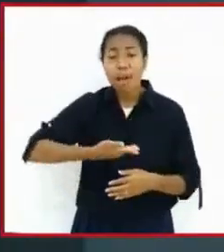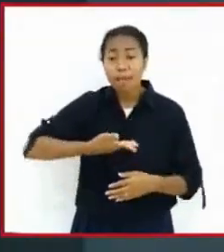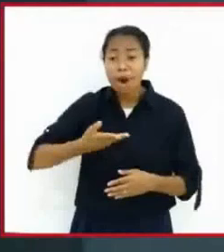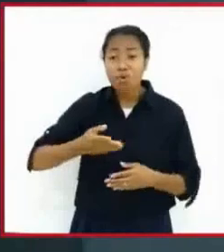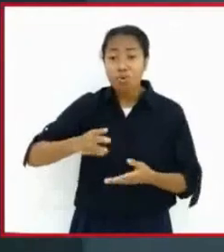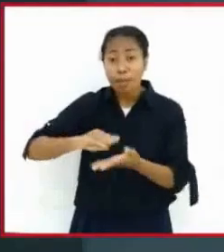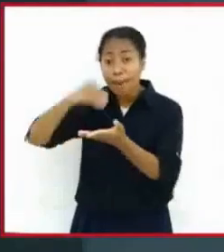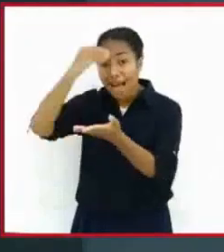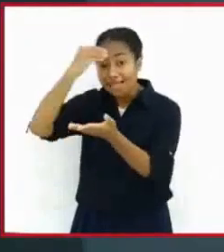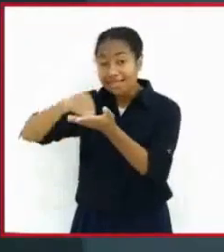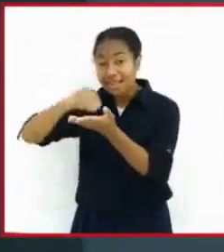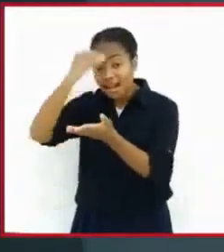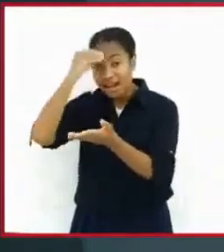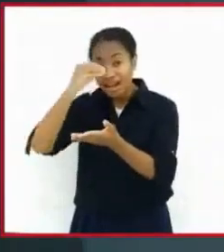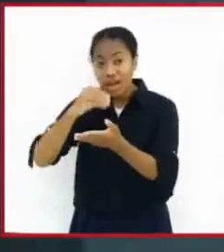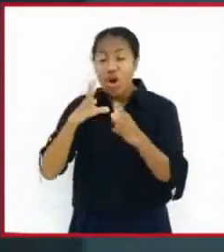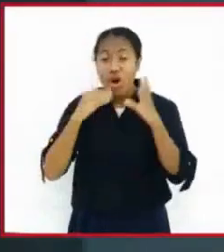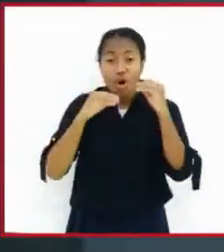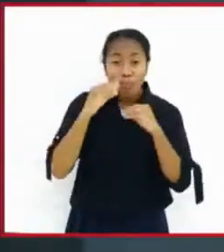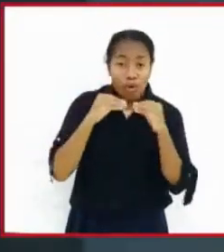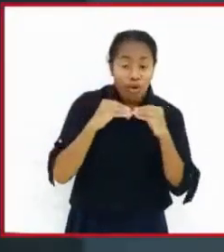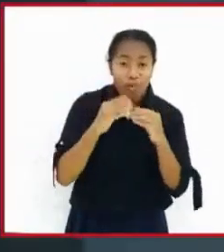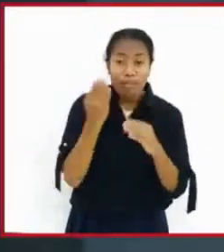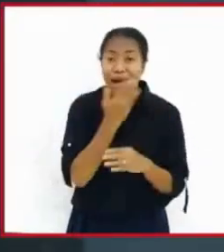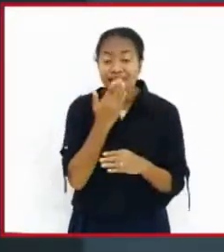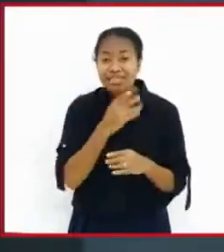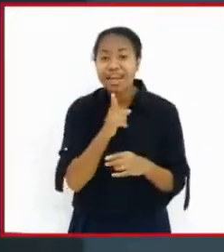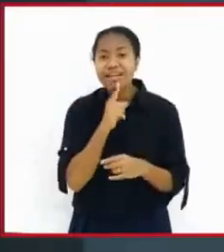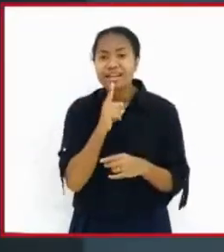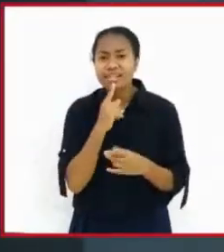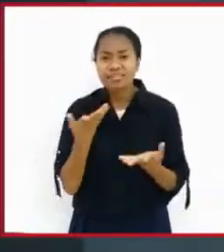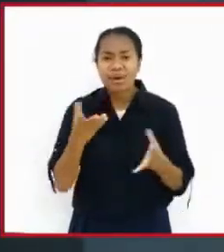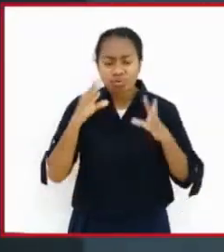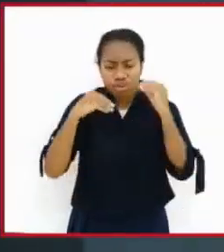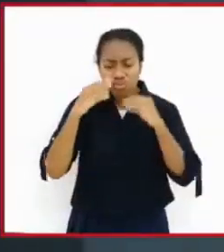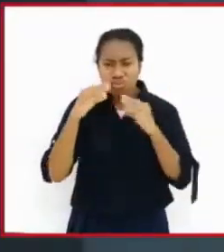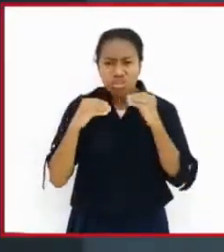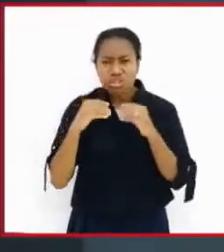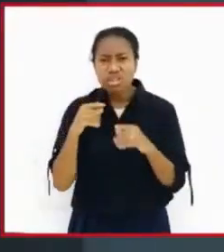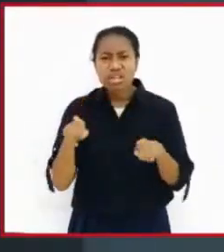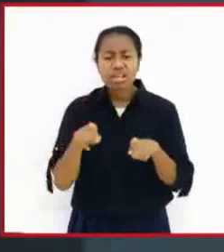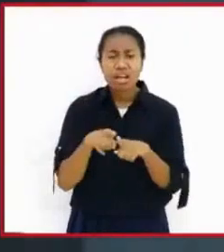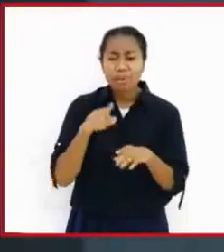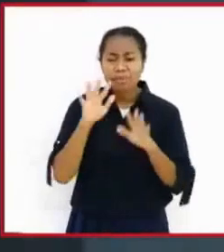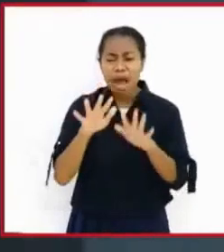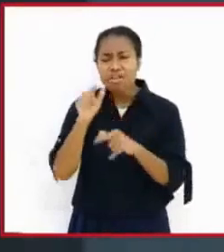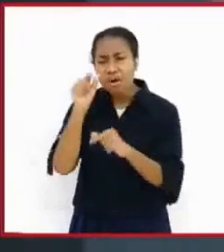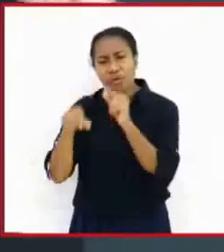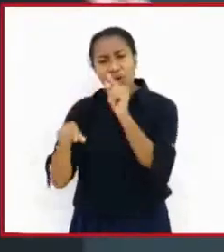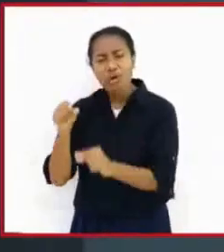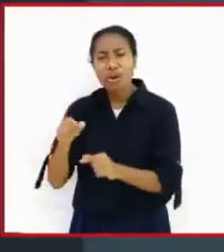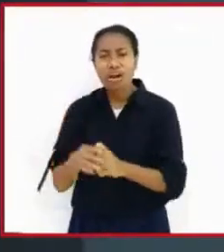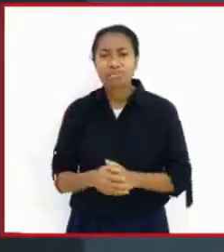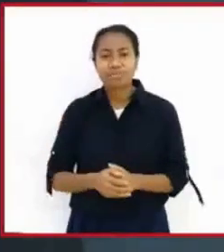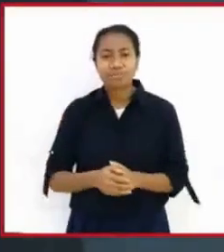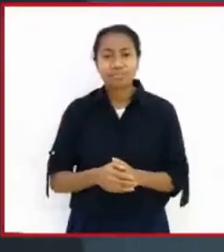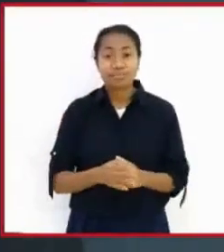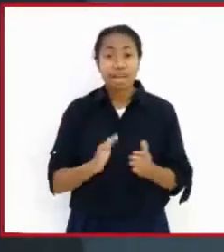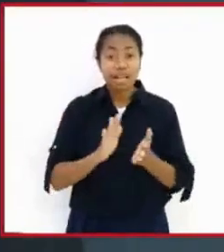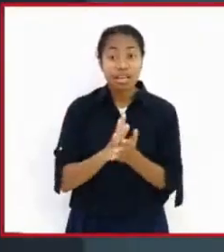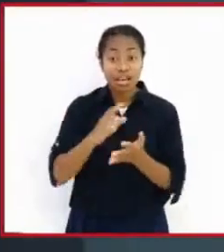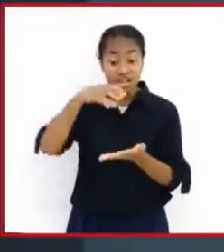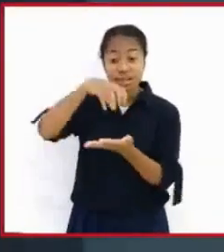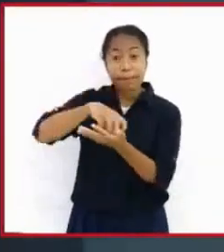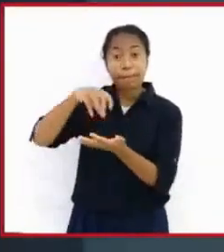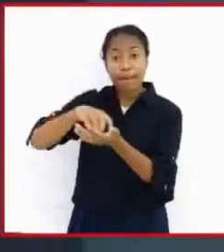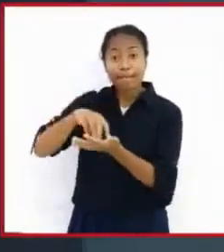bahasa Inggris berbicara bahasa Inggris dan berkomunikasi dengan banyak orang dengan bahasa Inggris dan di wilayah dia